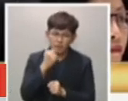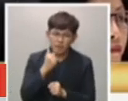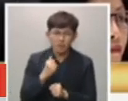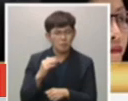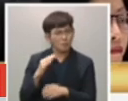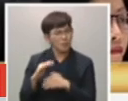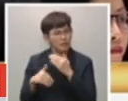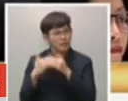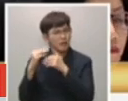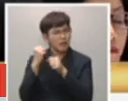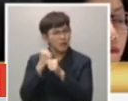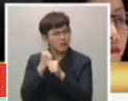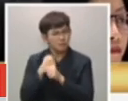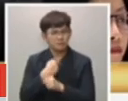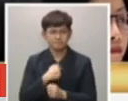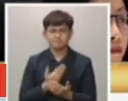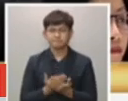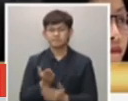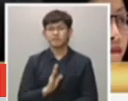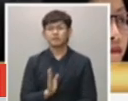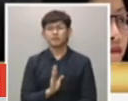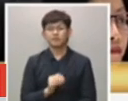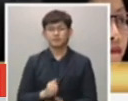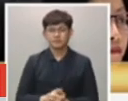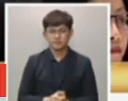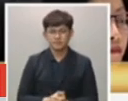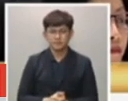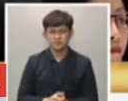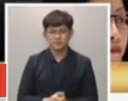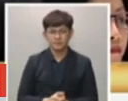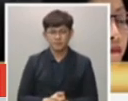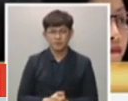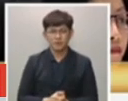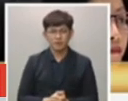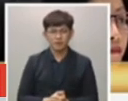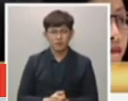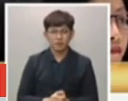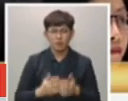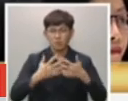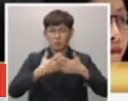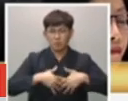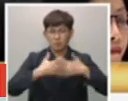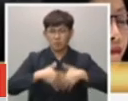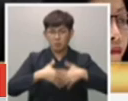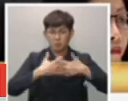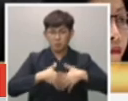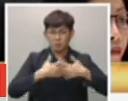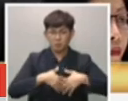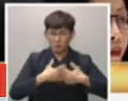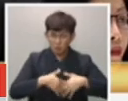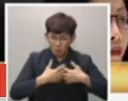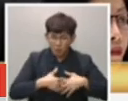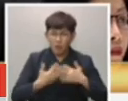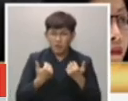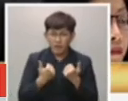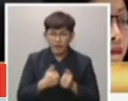ากยิ่งขึ้นเขาก็ไม่ซื้อกำลังการผลิตของไทยเพื่อนสมาชิกเมื่อสักครู่ได้พูดไปแล้วว่าตอนนี้เนี่ยอยู่ที่